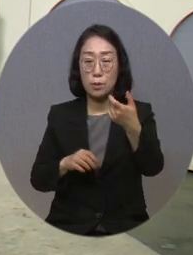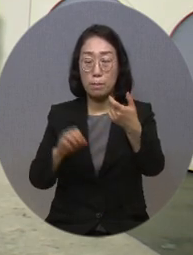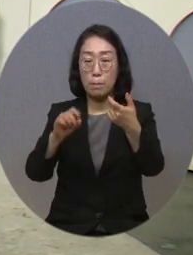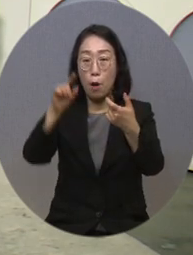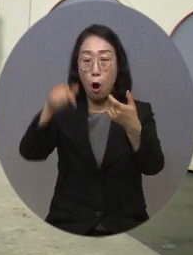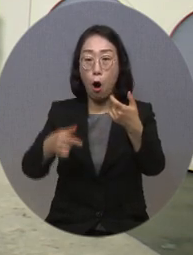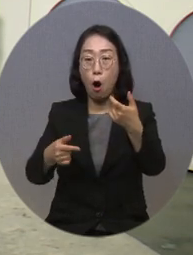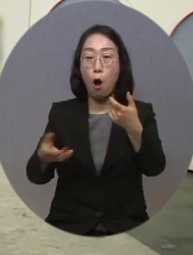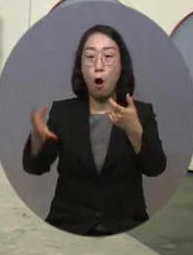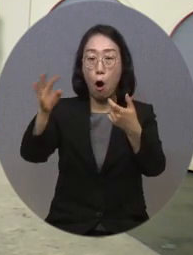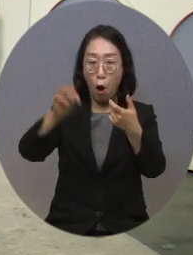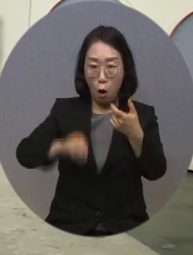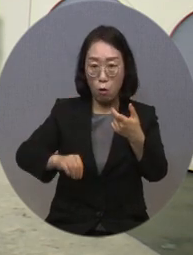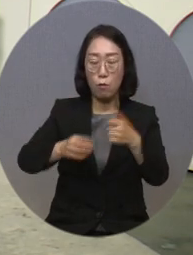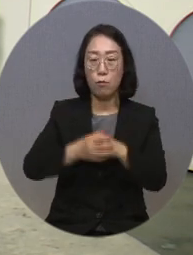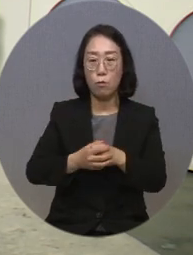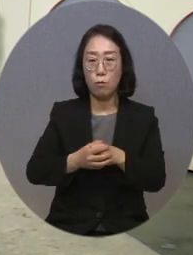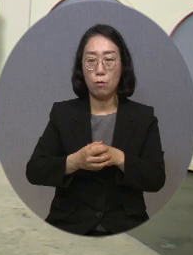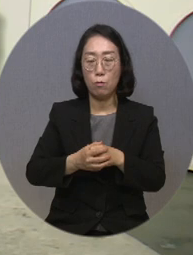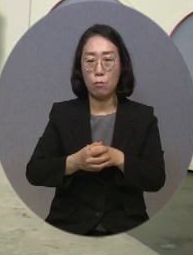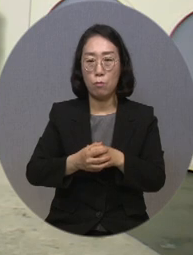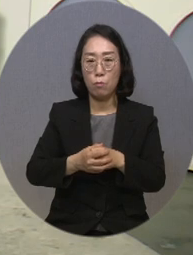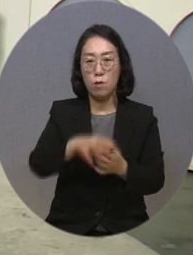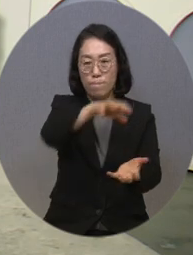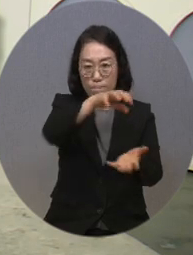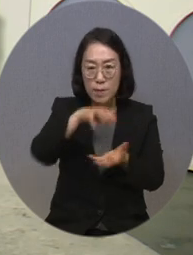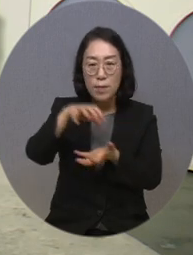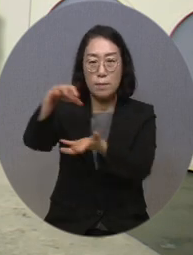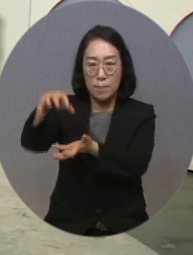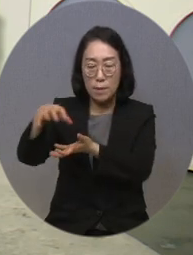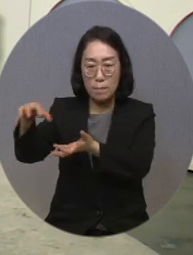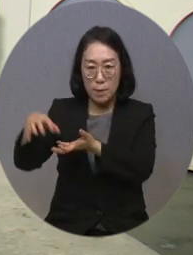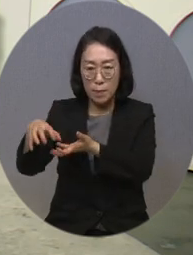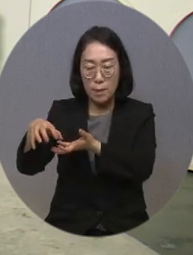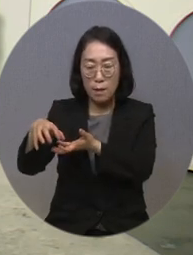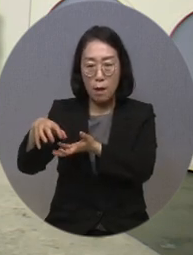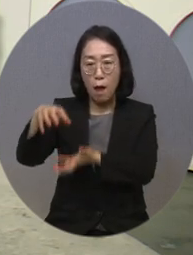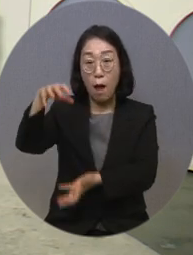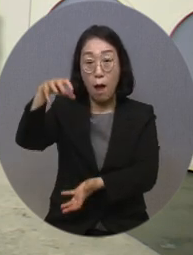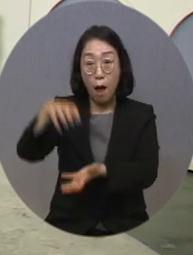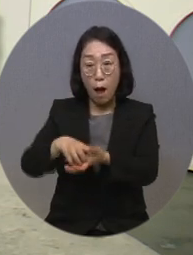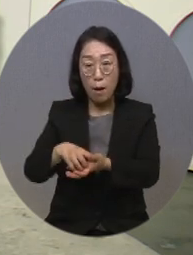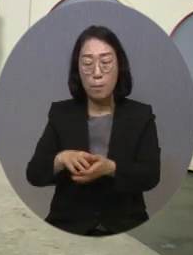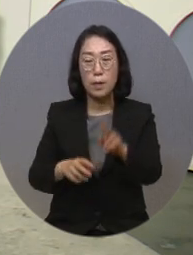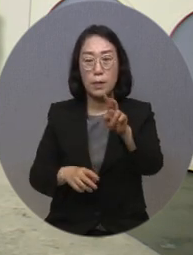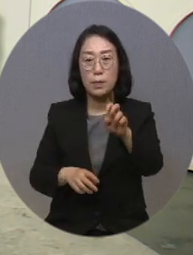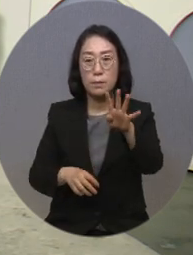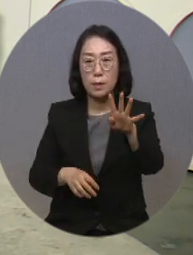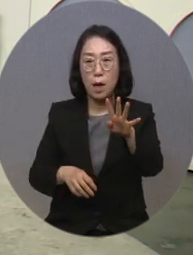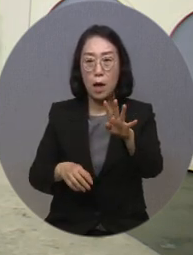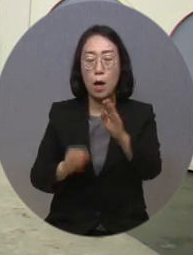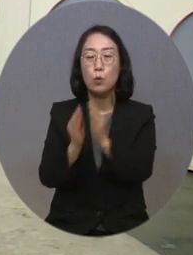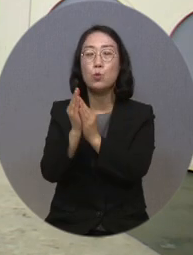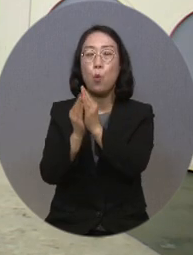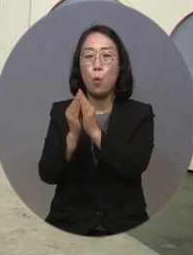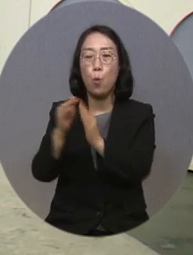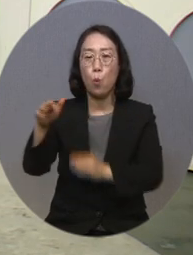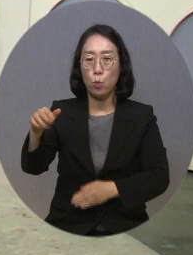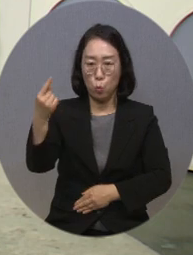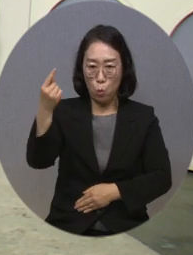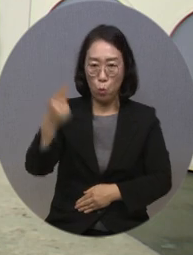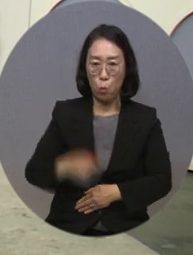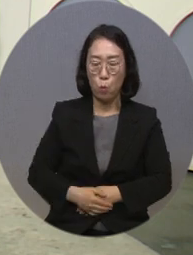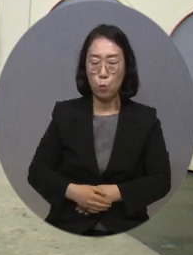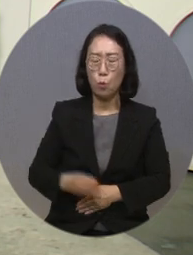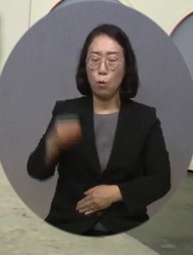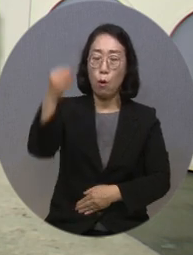170억씩 유치했다고 보시면 그게 1460일을 곱하면요 24조 가까이 됩니다. 그러니까 이게 어마어마한 돈이죠.